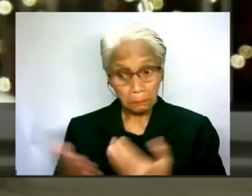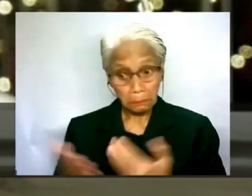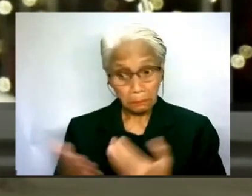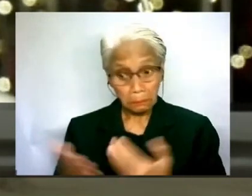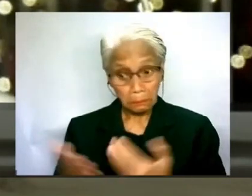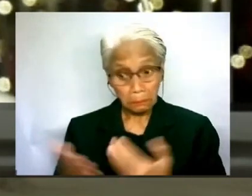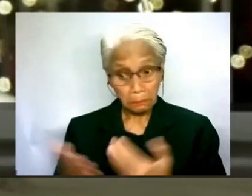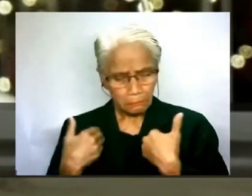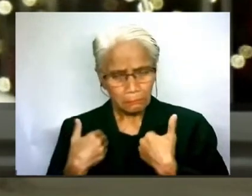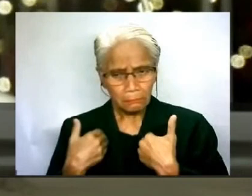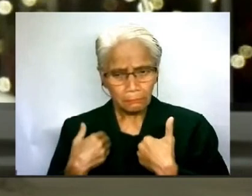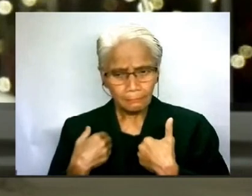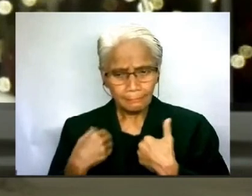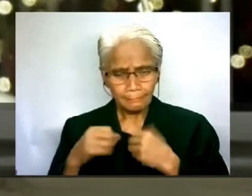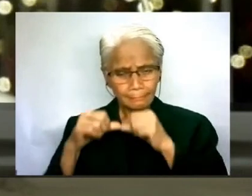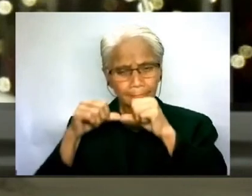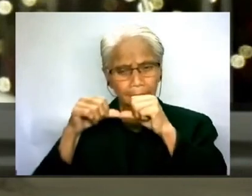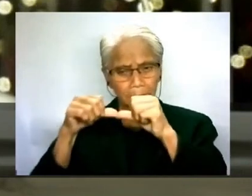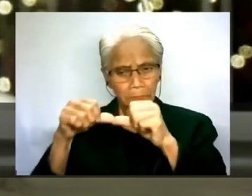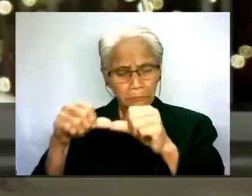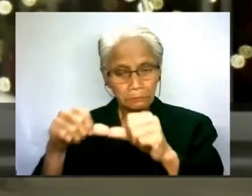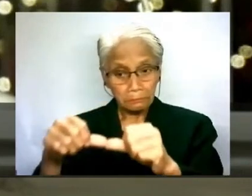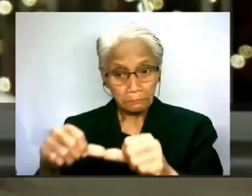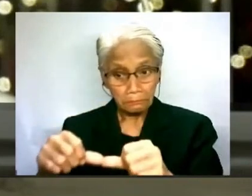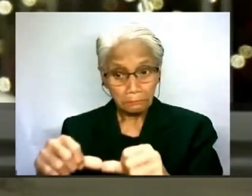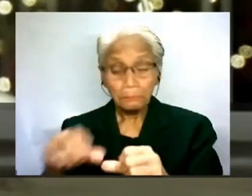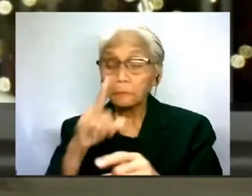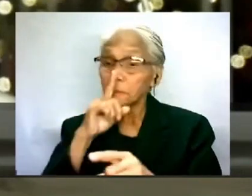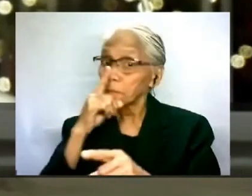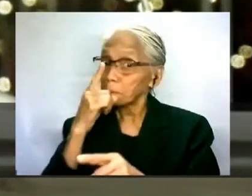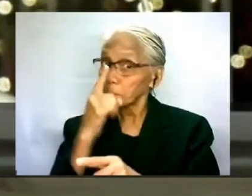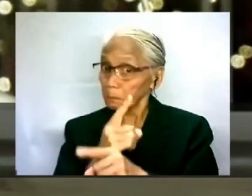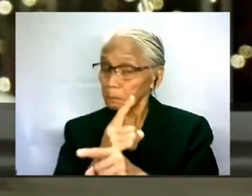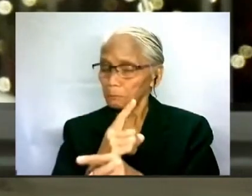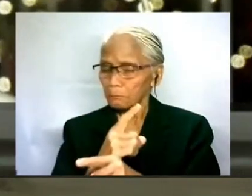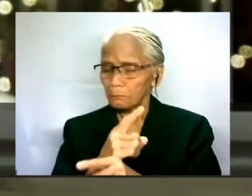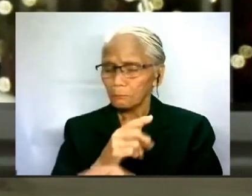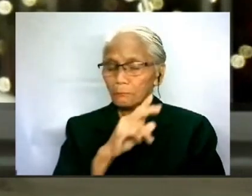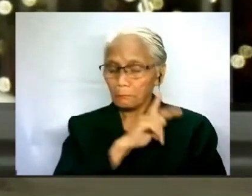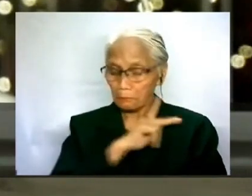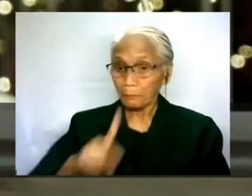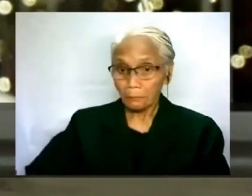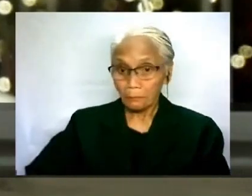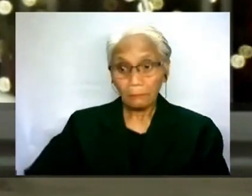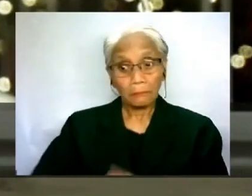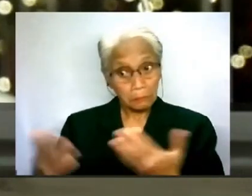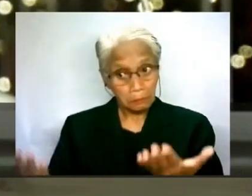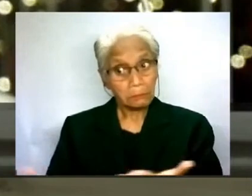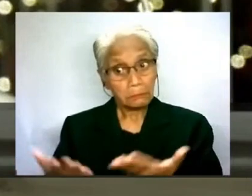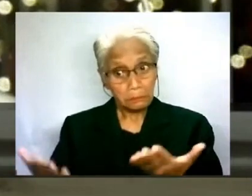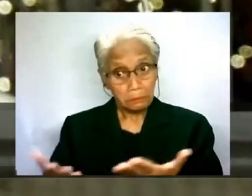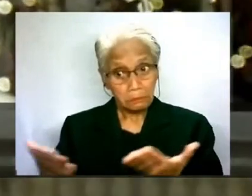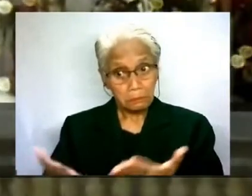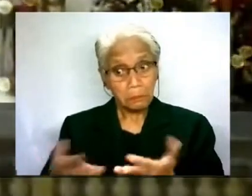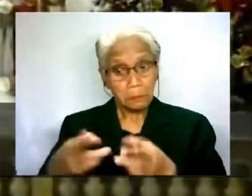sa dumatal, ang tunay na haring dito'y magtatangan."